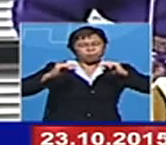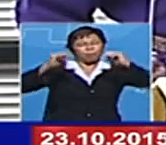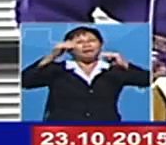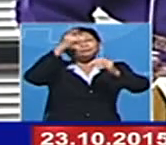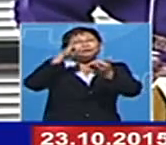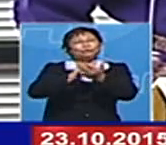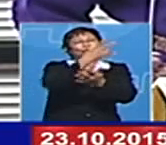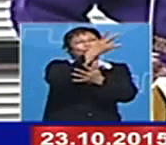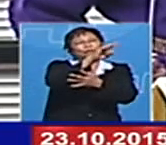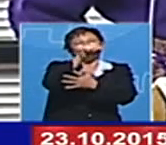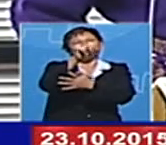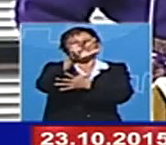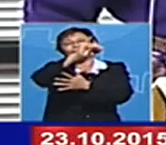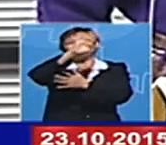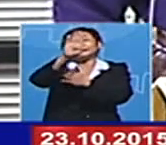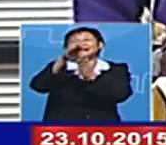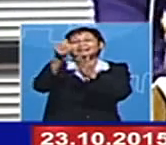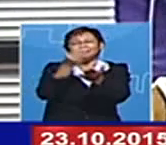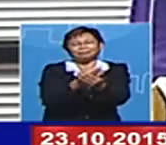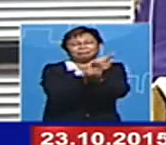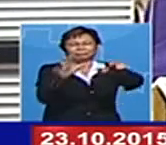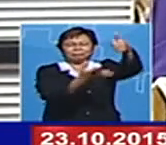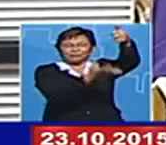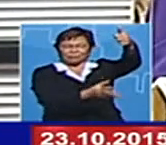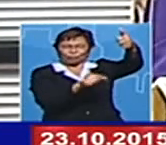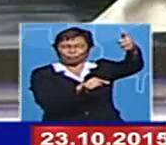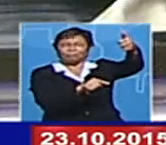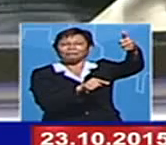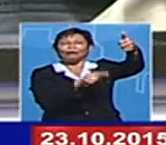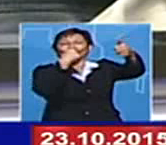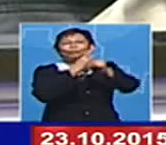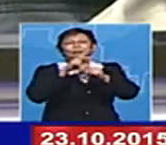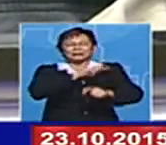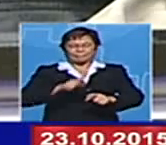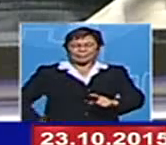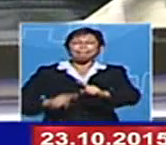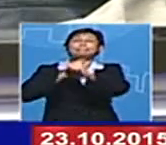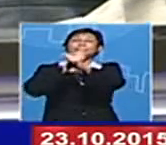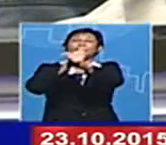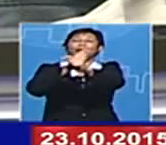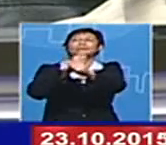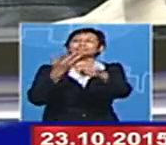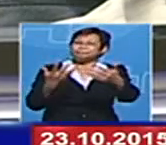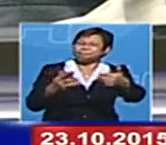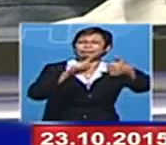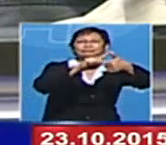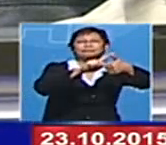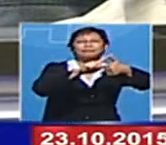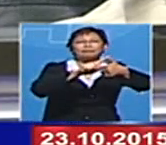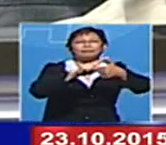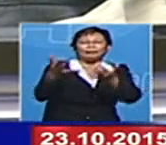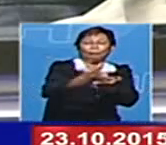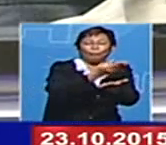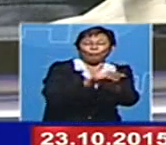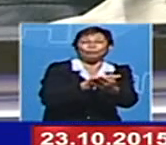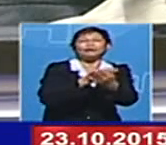itu sebanyak 1.3 bilion disediakan untuk Kementerian Pertahanan antaranya lebih bagi perolehan